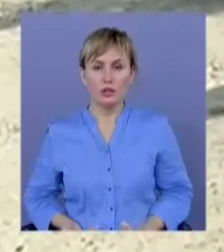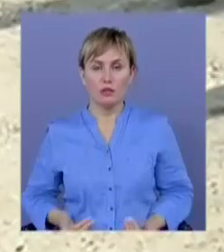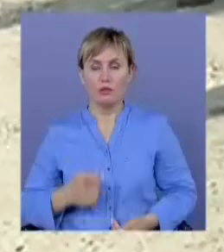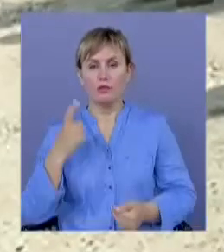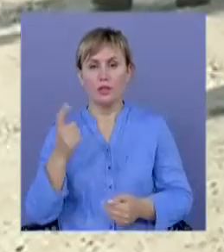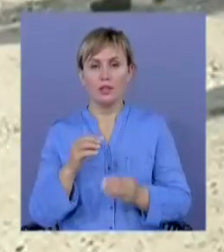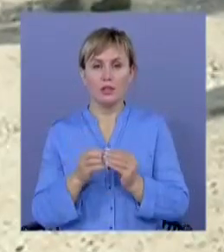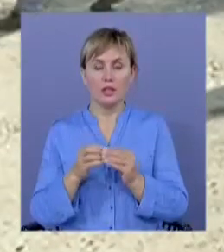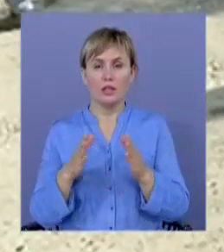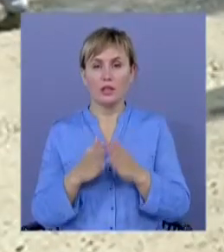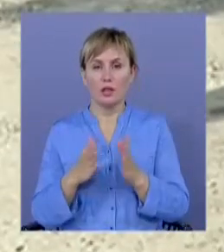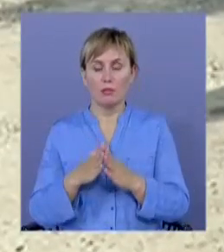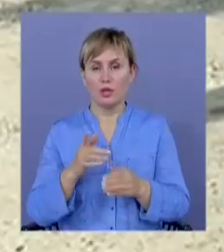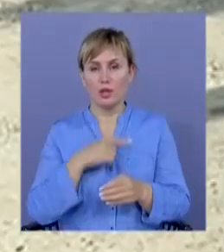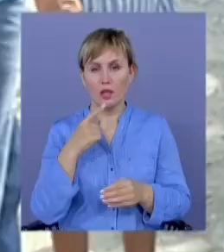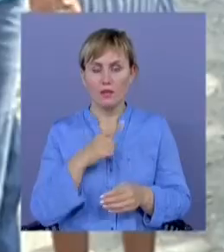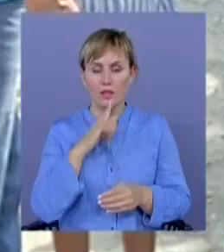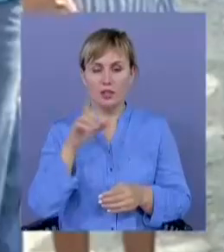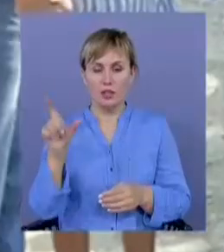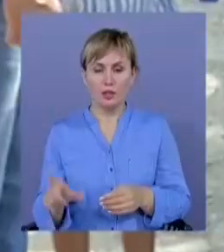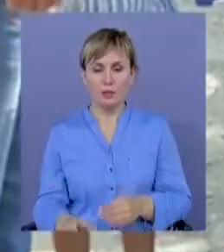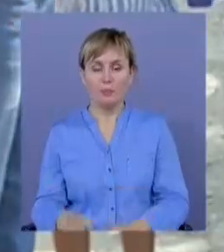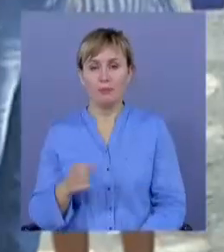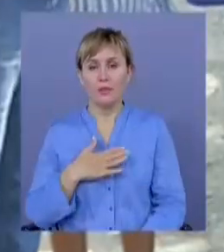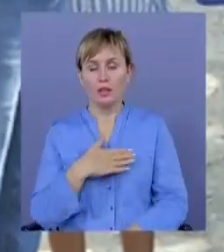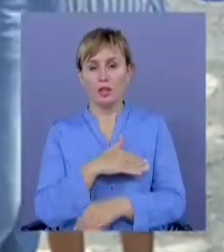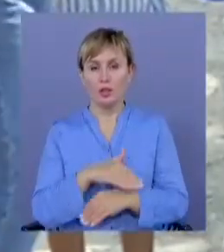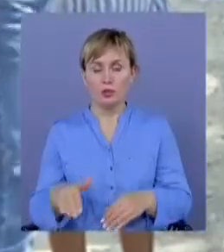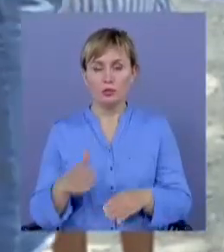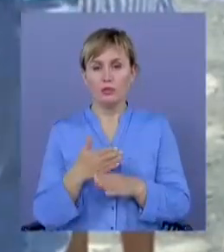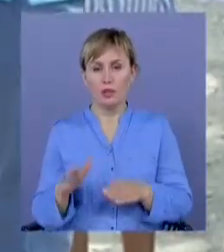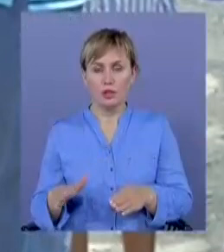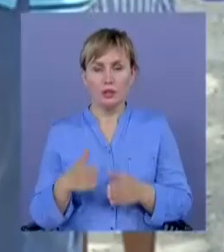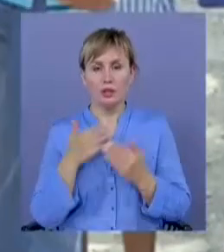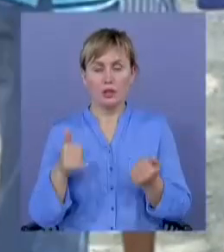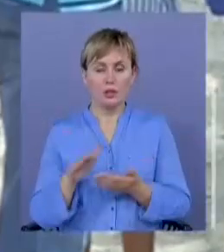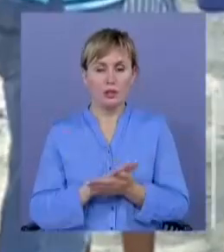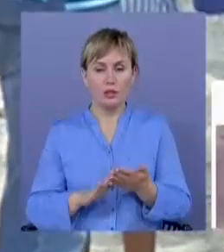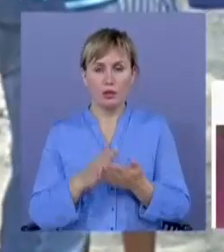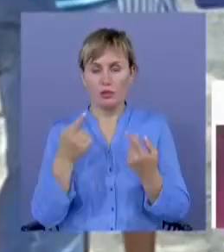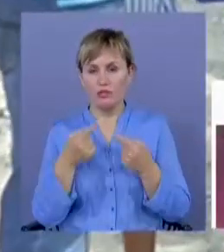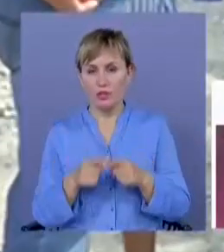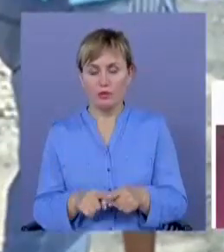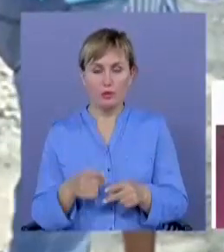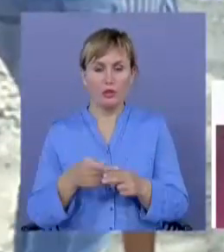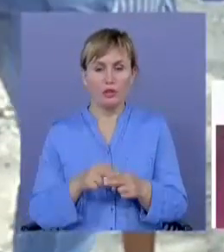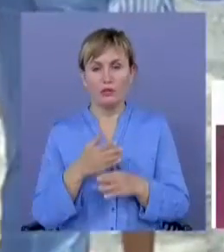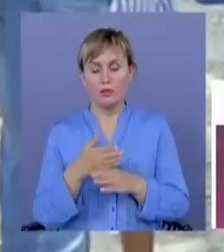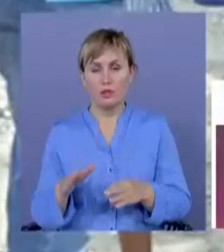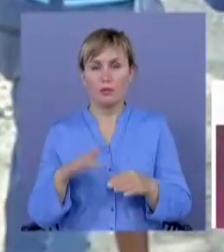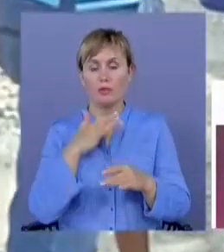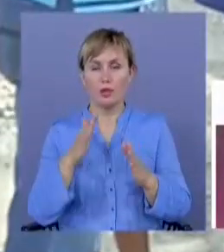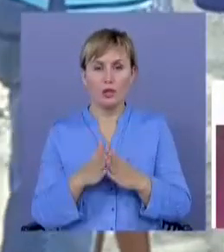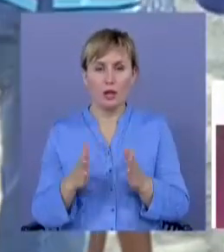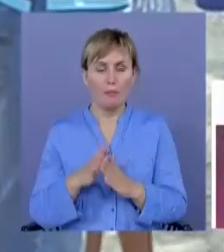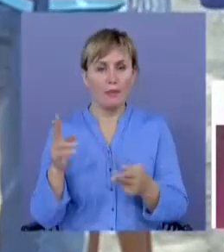владельцы десятков домов, говорит Дильдара. На нашей улице, в частности, нет никакой инфраструктуры. Это в частности. Многие дома